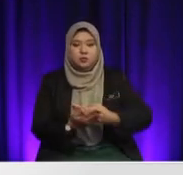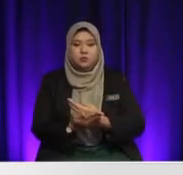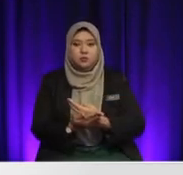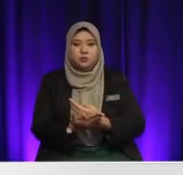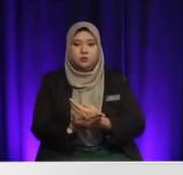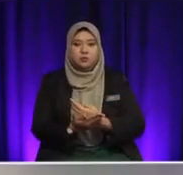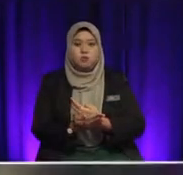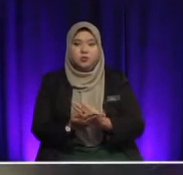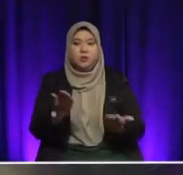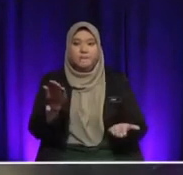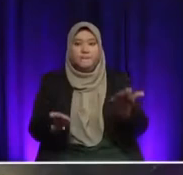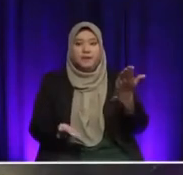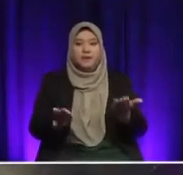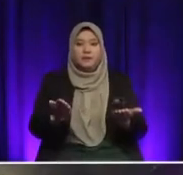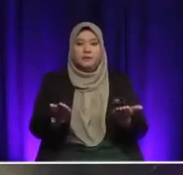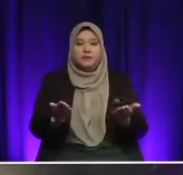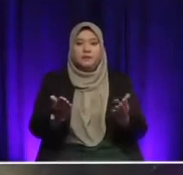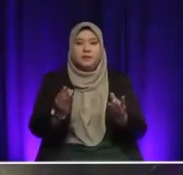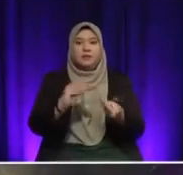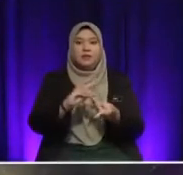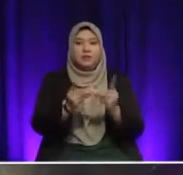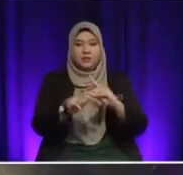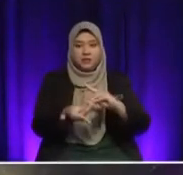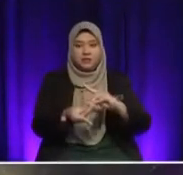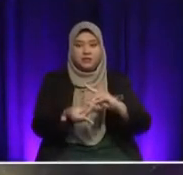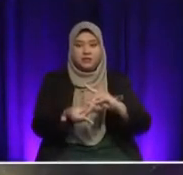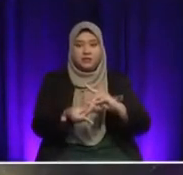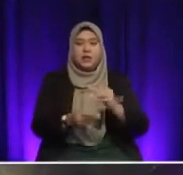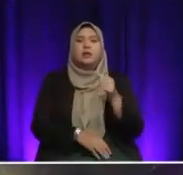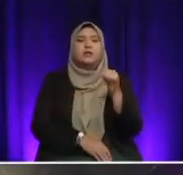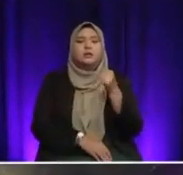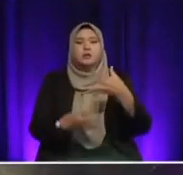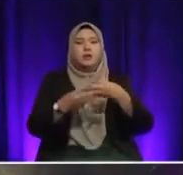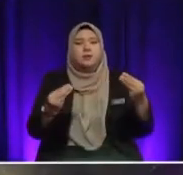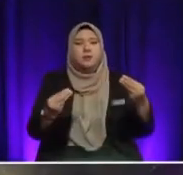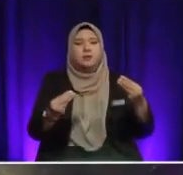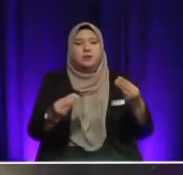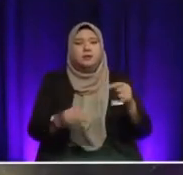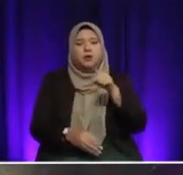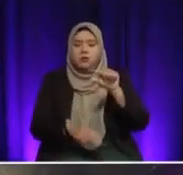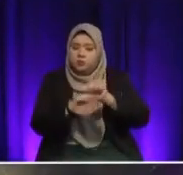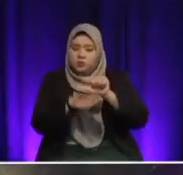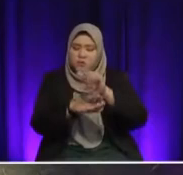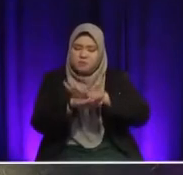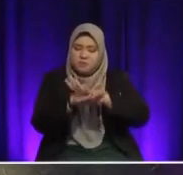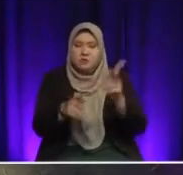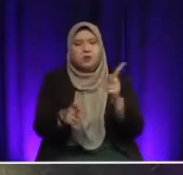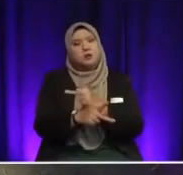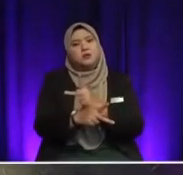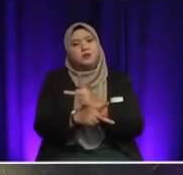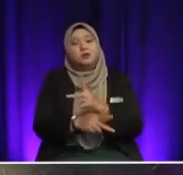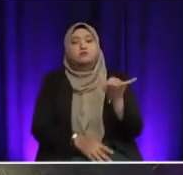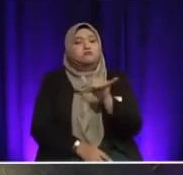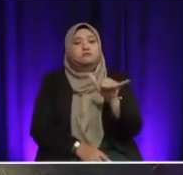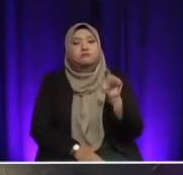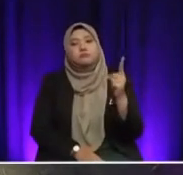ada. Jadi yang istimewa sikit alatan yang ada pada keropok lekuk ialah minsa, mixer dan pisau.